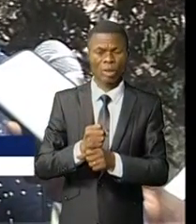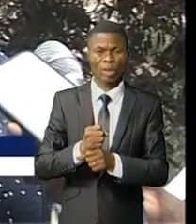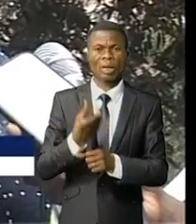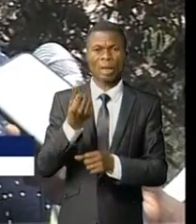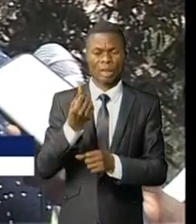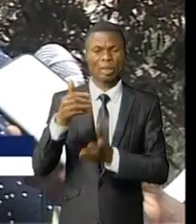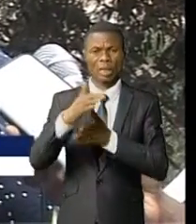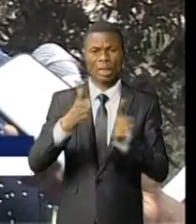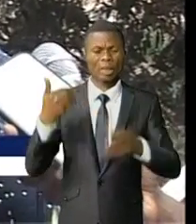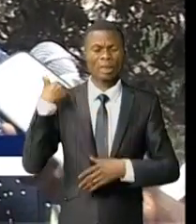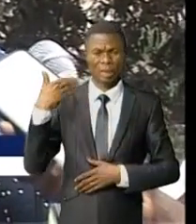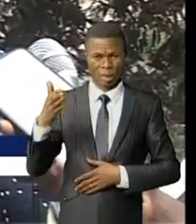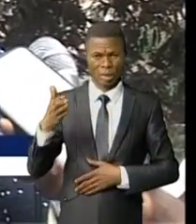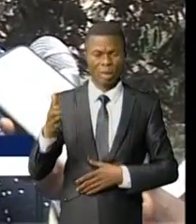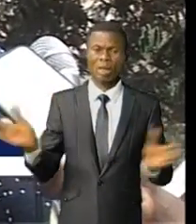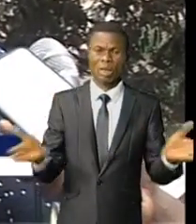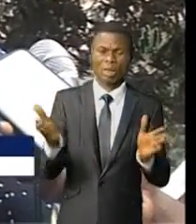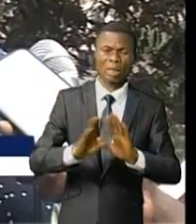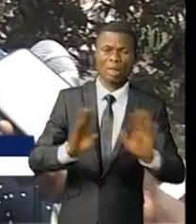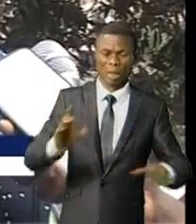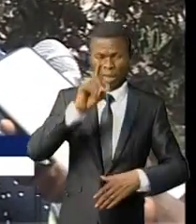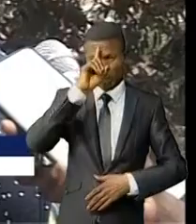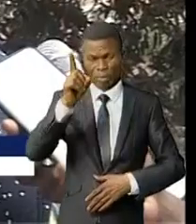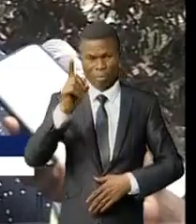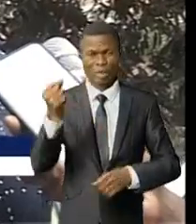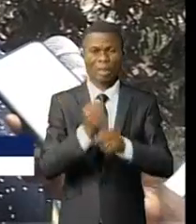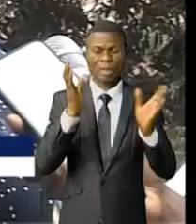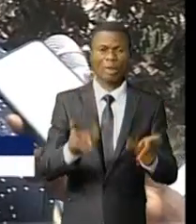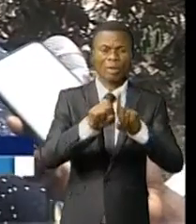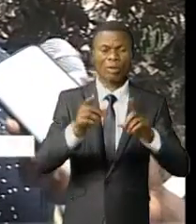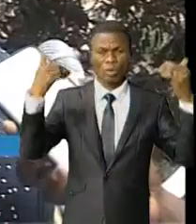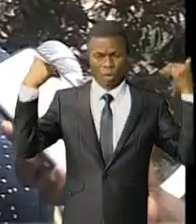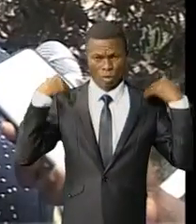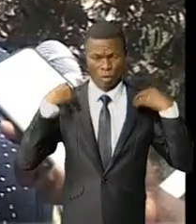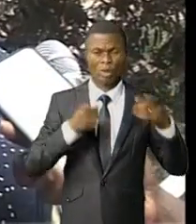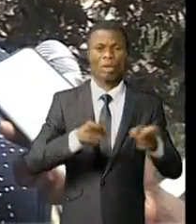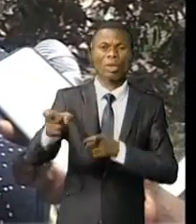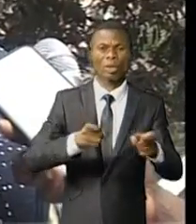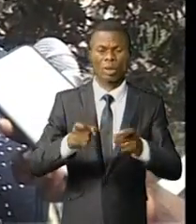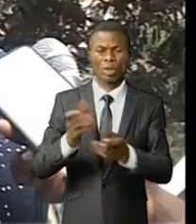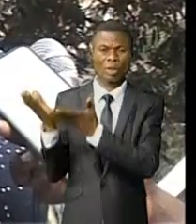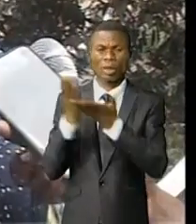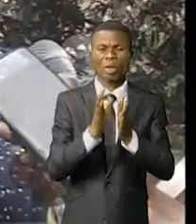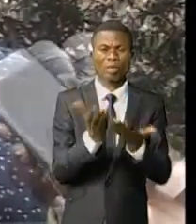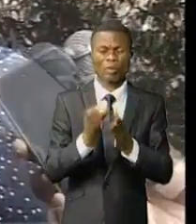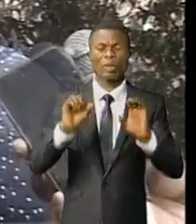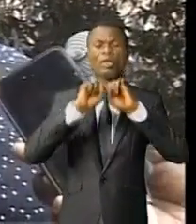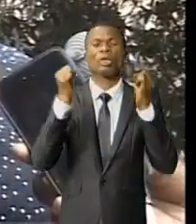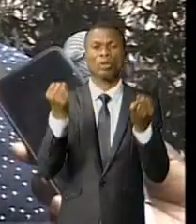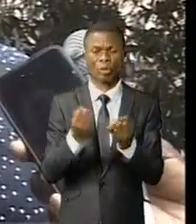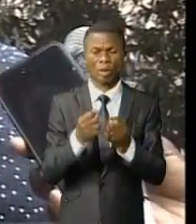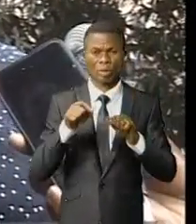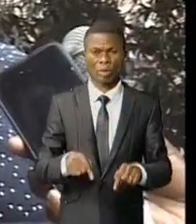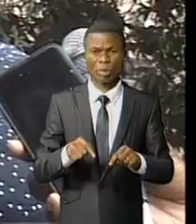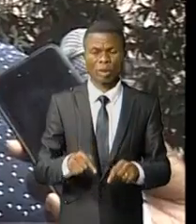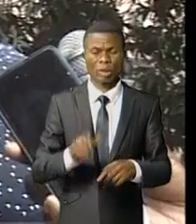trésor public pour renforcer les capacités de nos agents sur la gestion de portefeuille social. Actuellement,